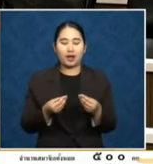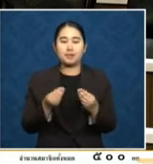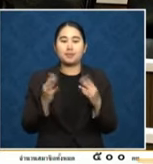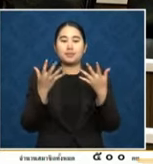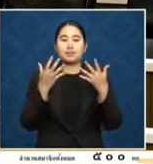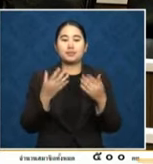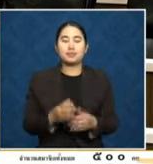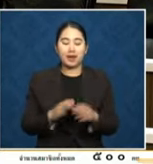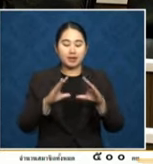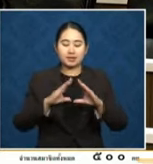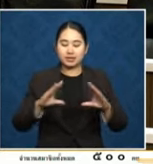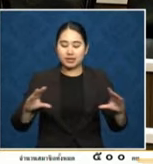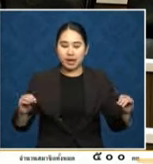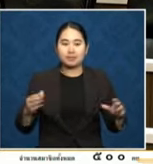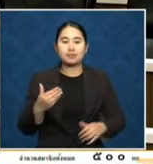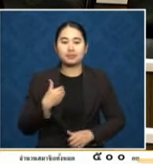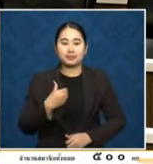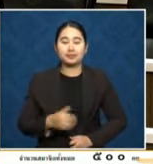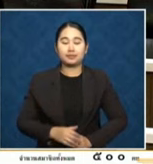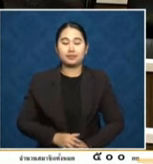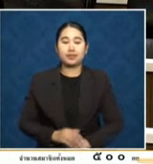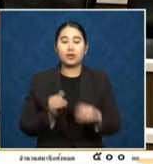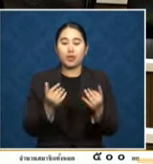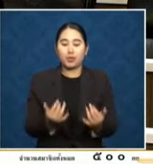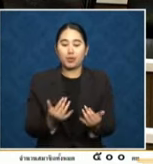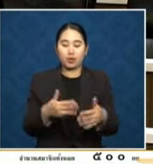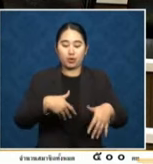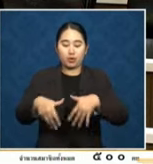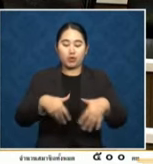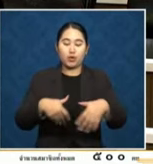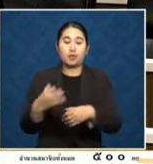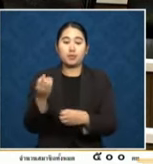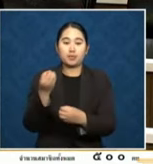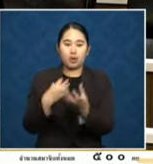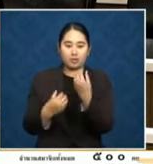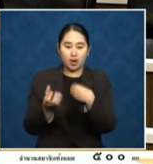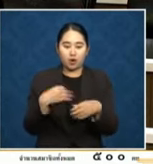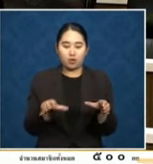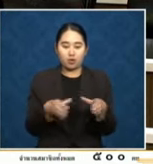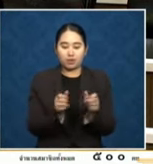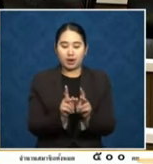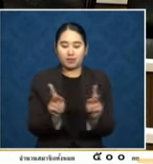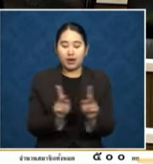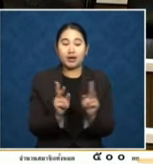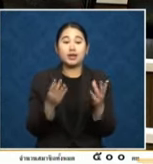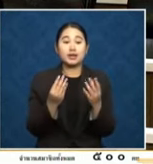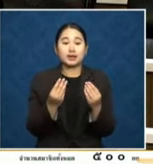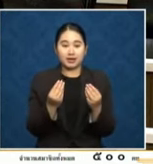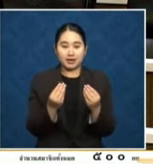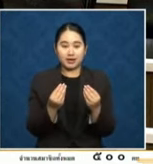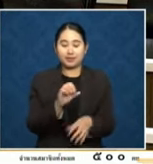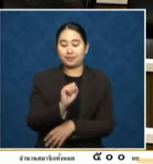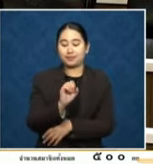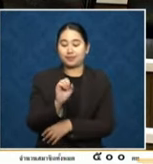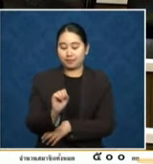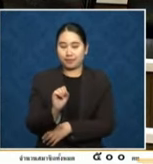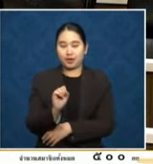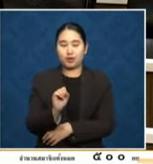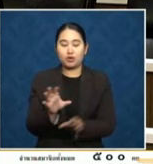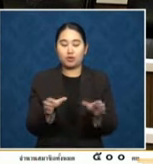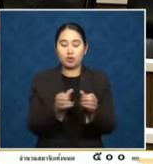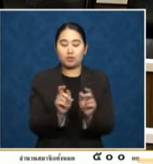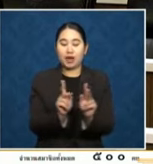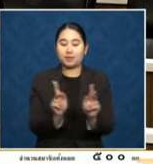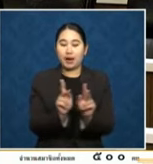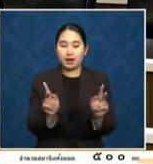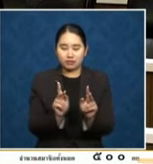กับประชาชนเลยครับท่านประธานจนชาวบ้านต้องมาพึ่งพาคณะกรรมการที่ดินสภาผู้แทนราษฎรก่อนที่คณะกรรมการ